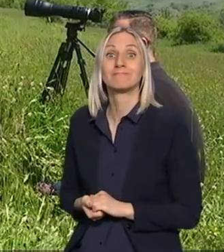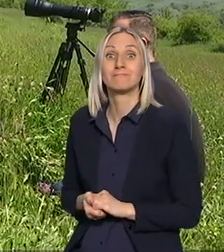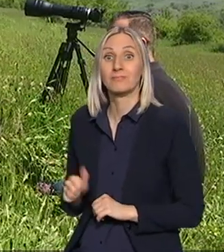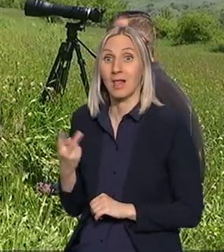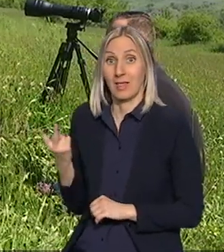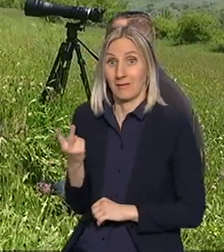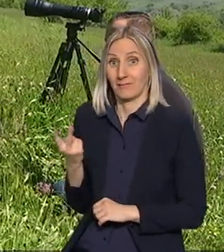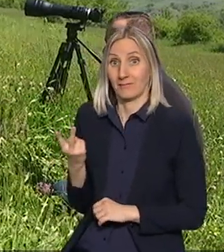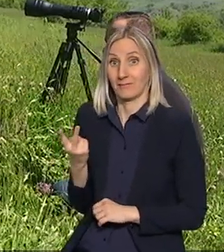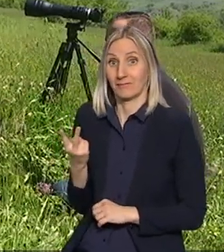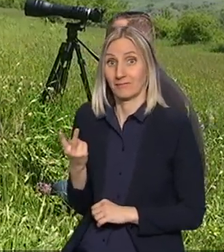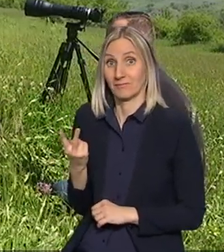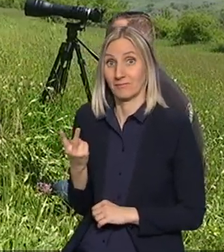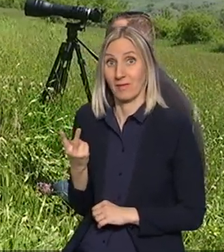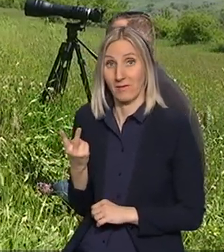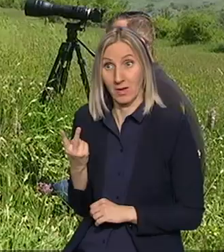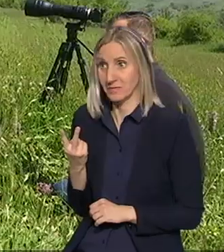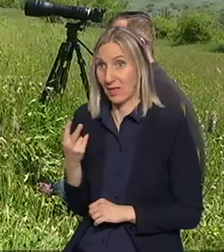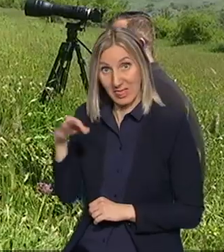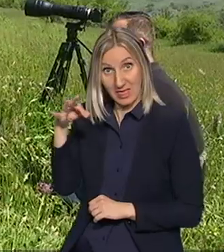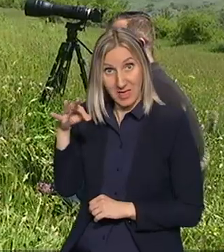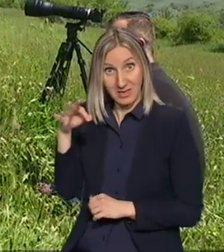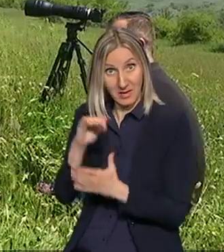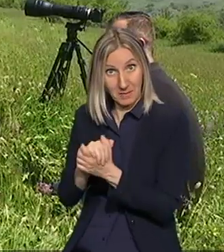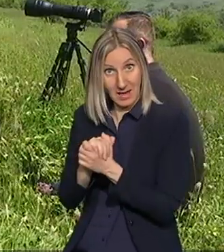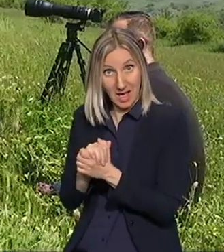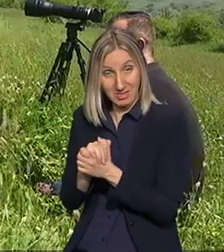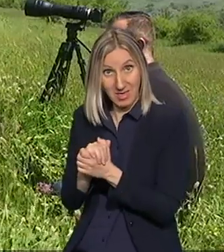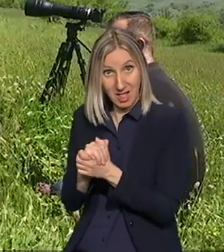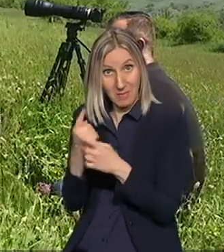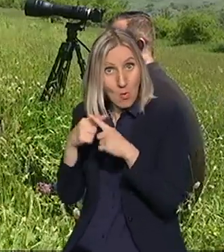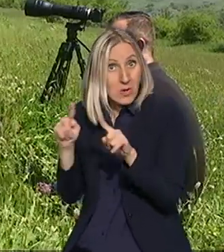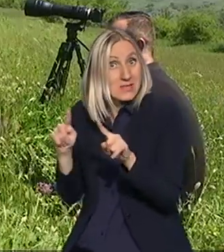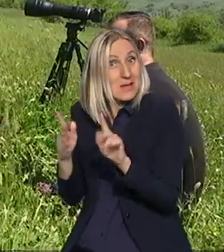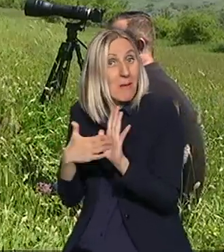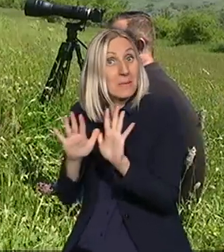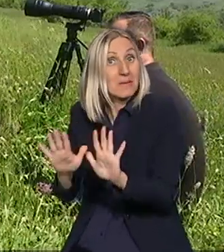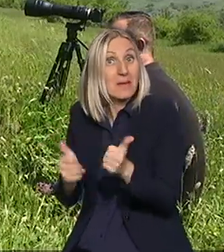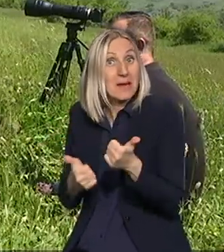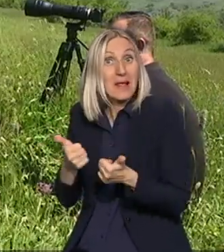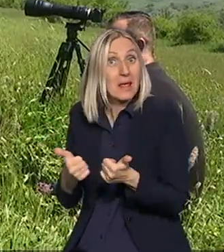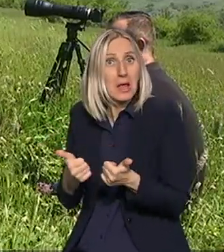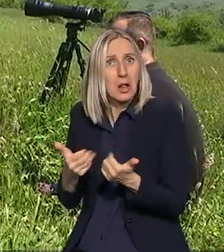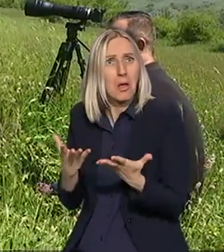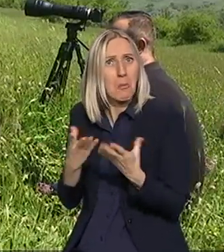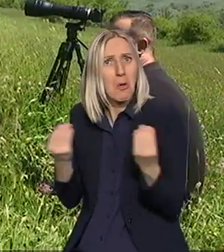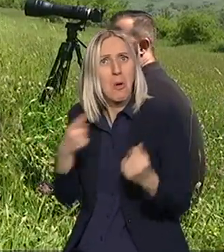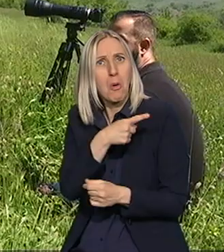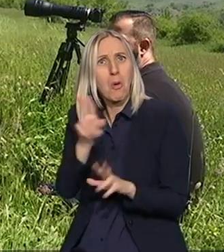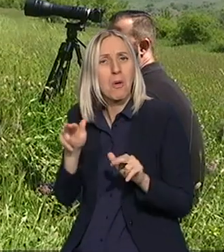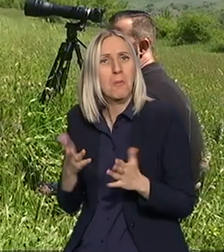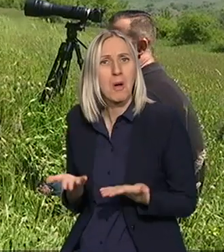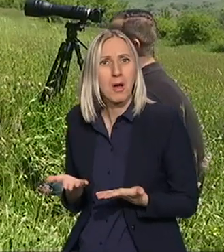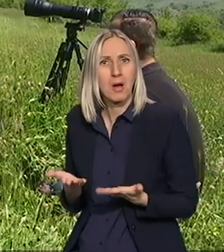dvojica specifičan primer ovde u ovoj sredini ili je to nešto što je uobičajeno?